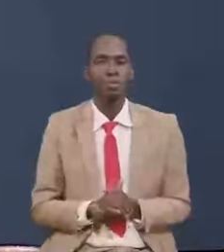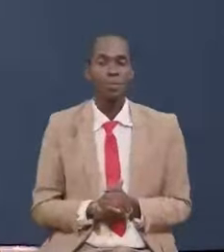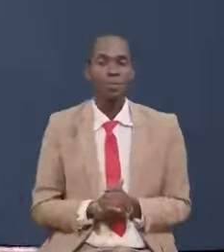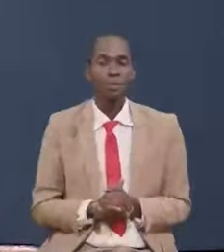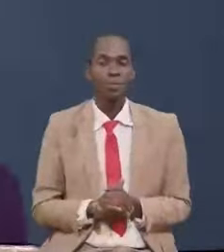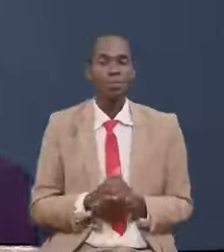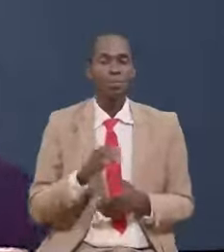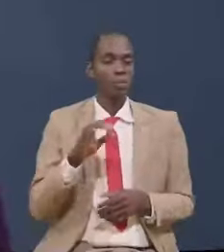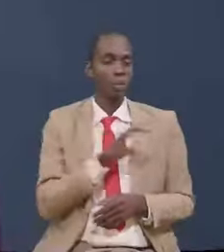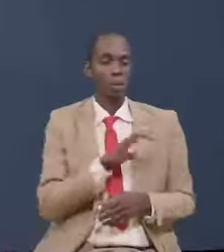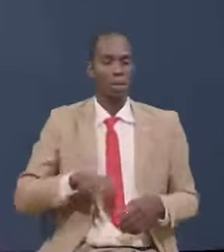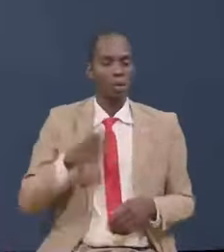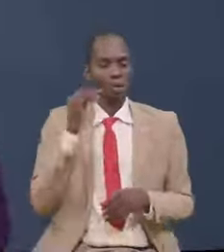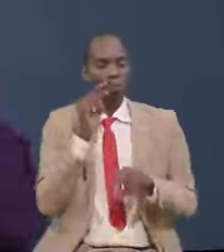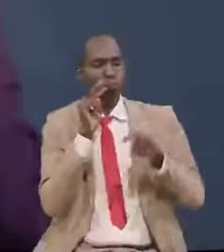Il regardait son avenir.